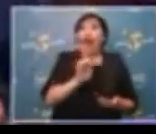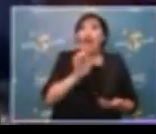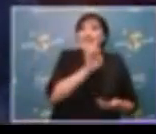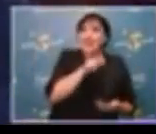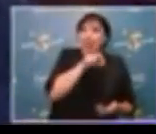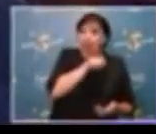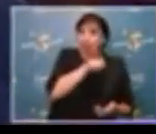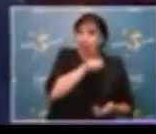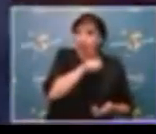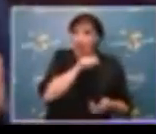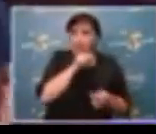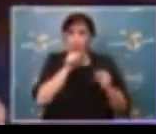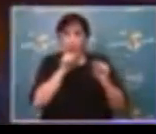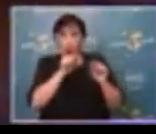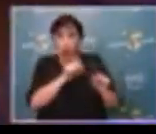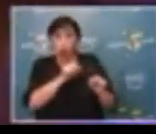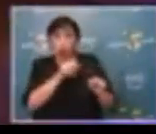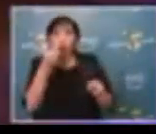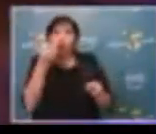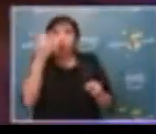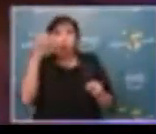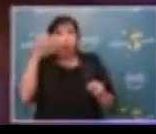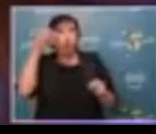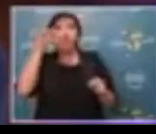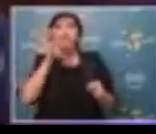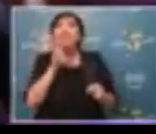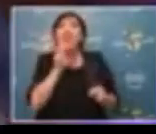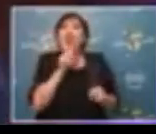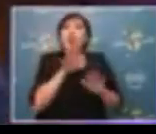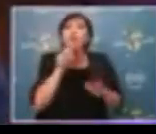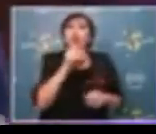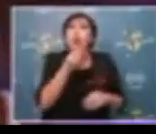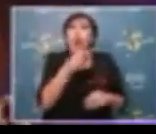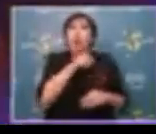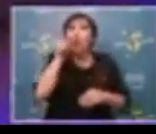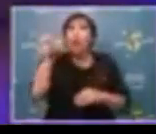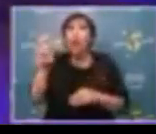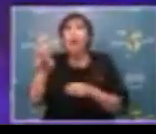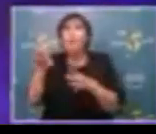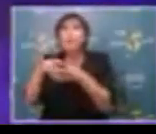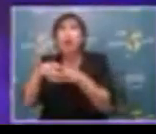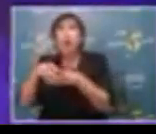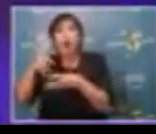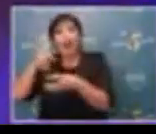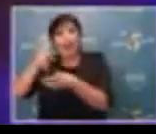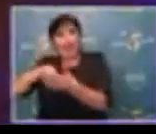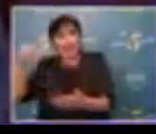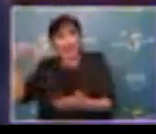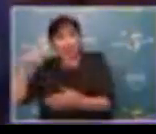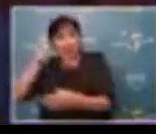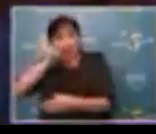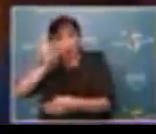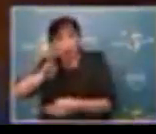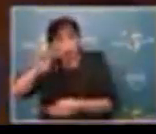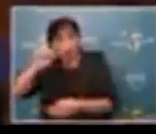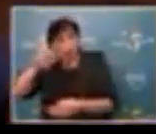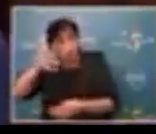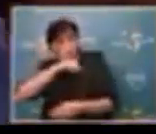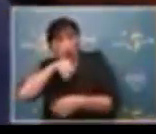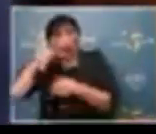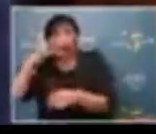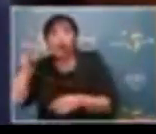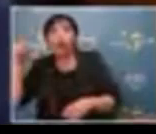La teoria della relatività l'ha avuta 20 anni, 18. Quando è andato al Politecnico di Zurigo l'hanno mandato via perché era